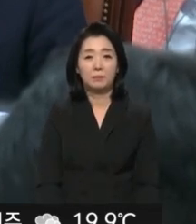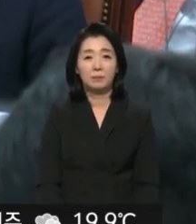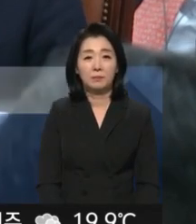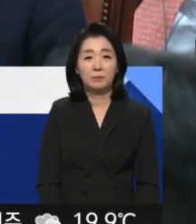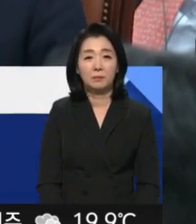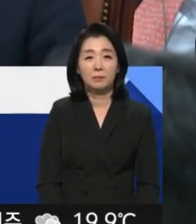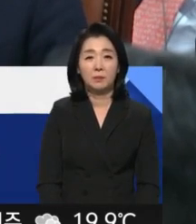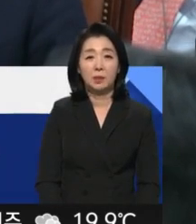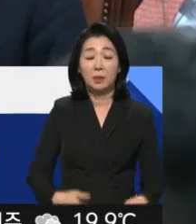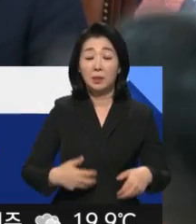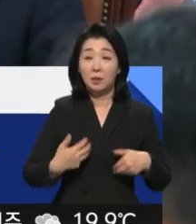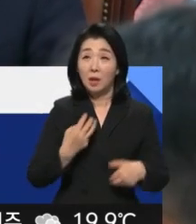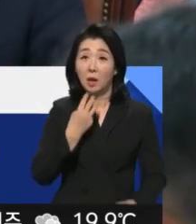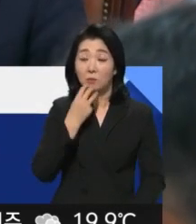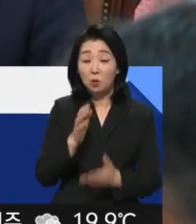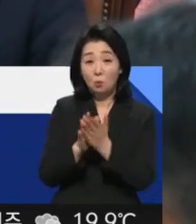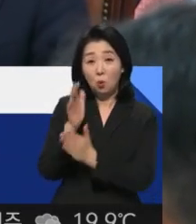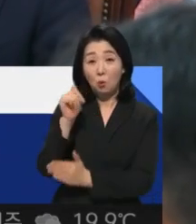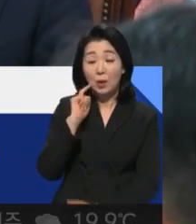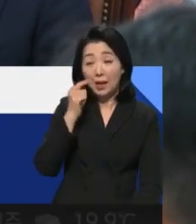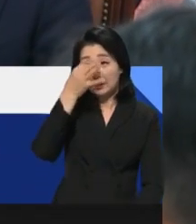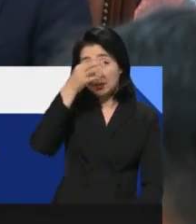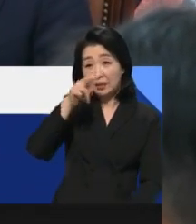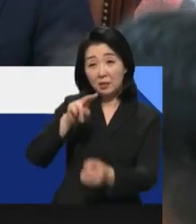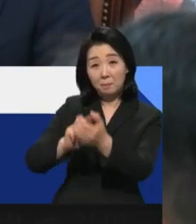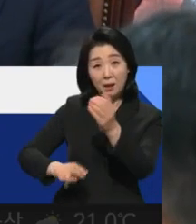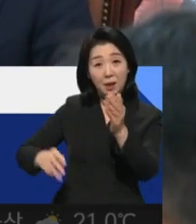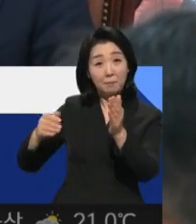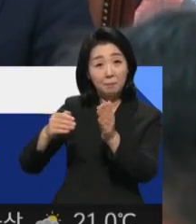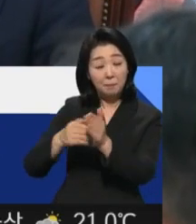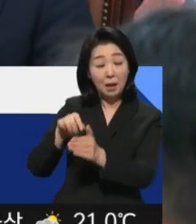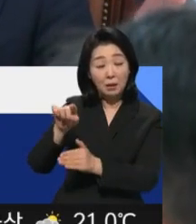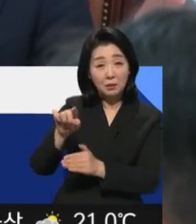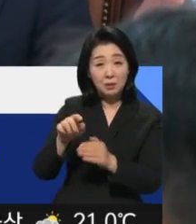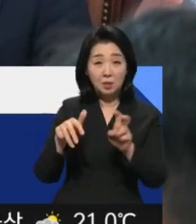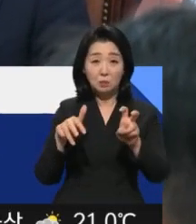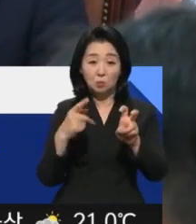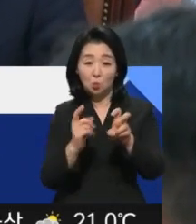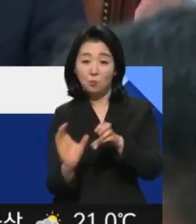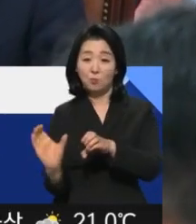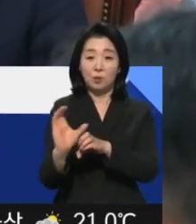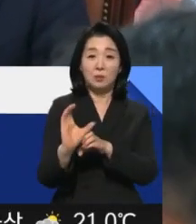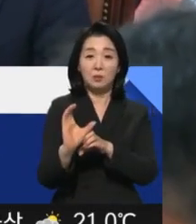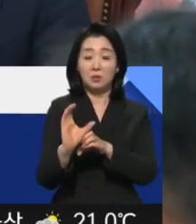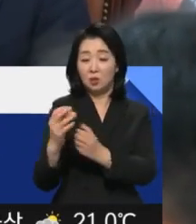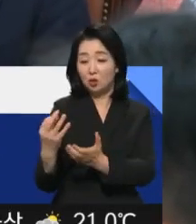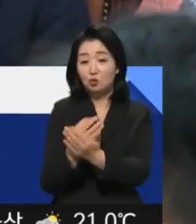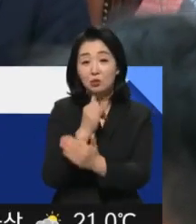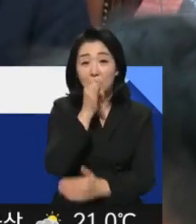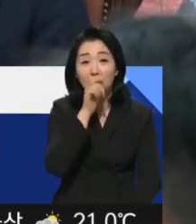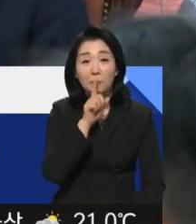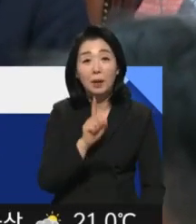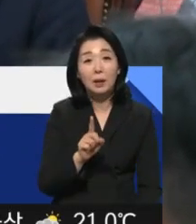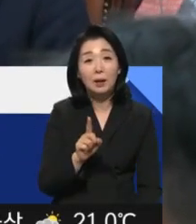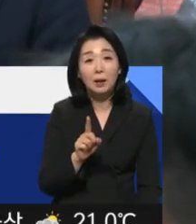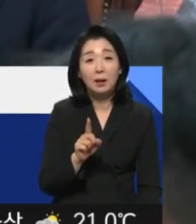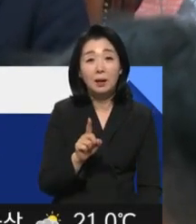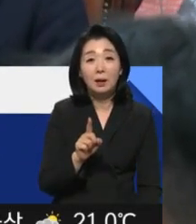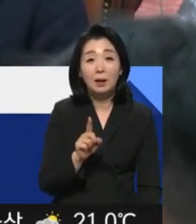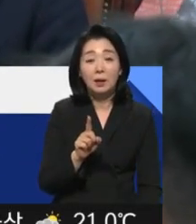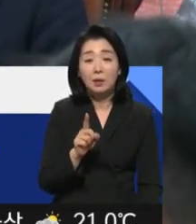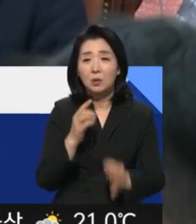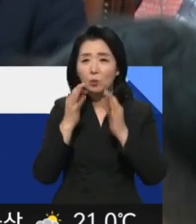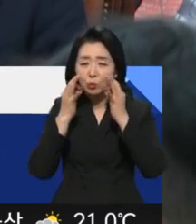남서울 본부 아트센터 이제 매각하는 걸로 해서 20조 플러스 알파가 될 거다 이렇게 했는데 이렇게 자구